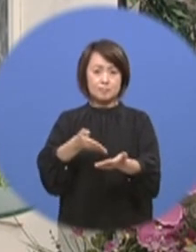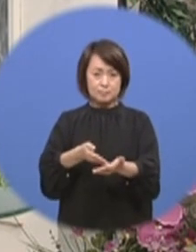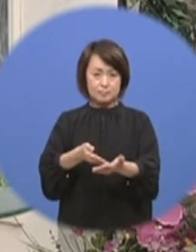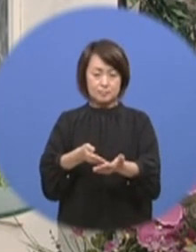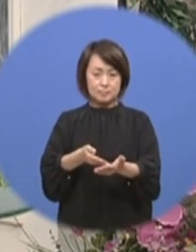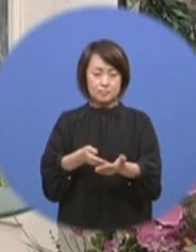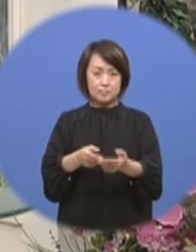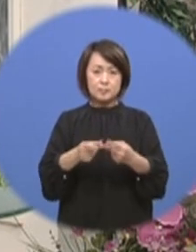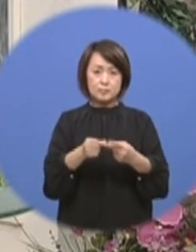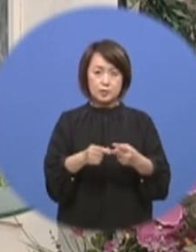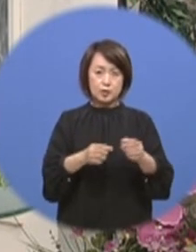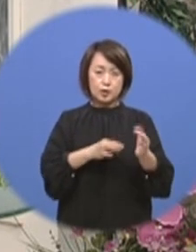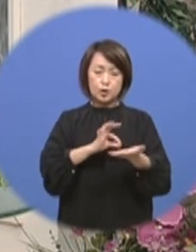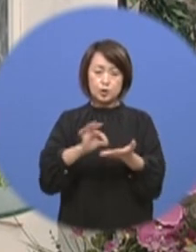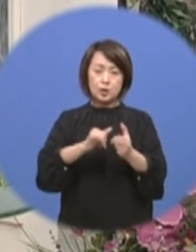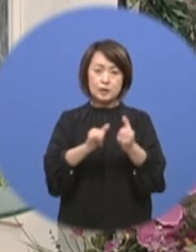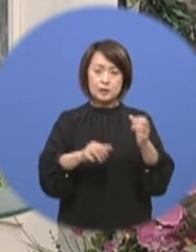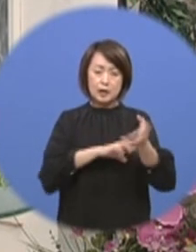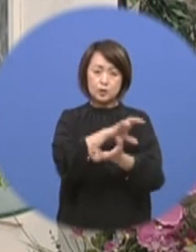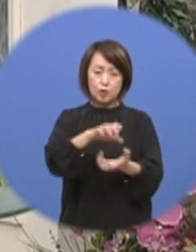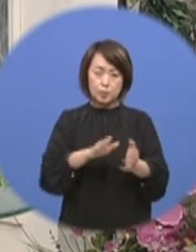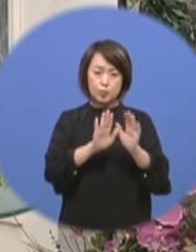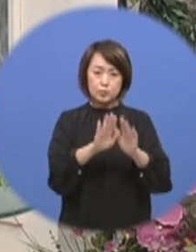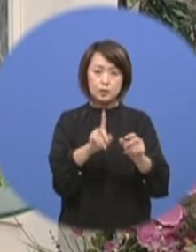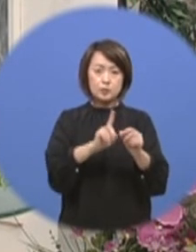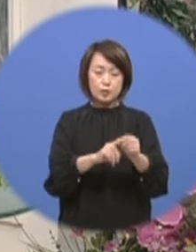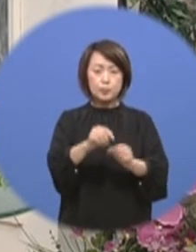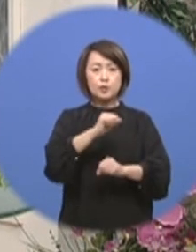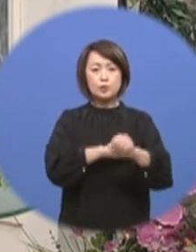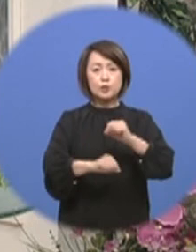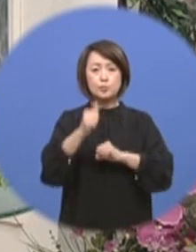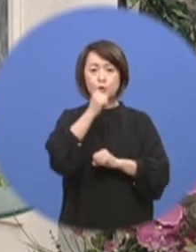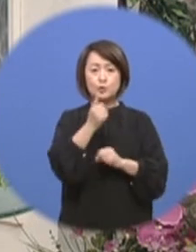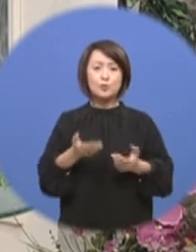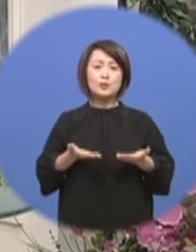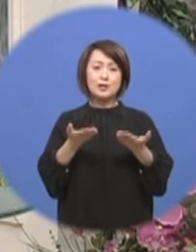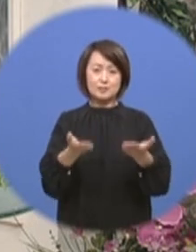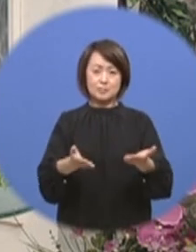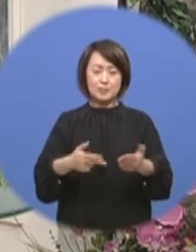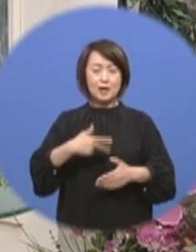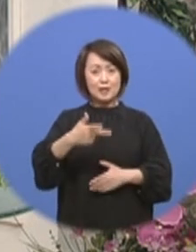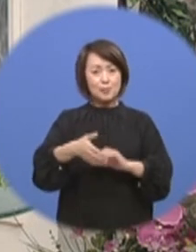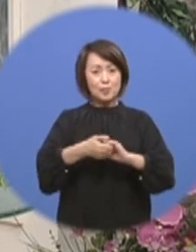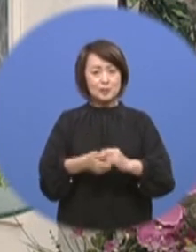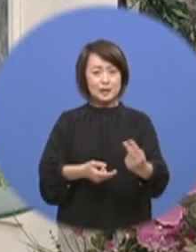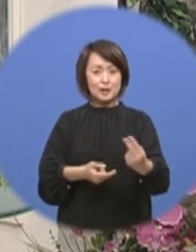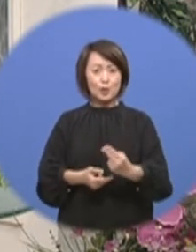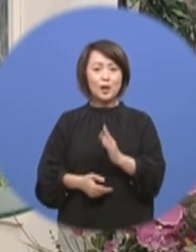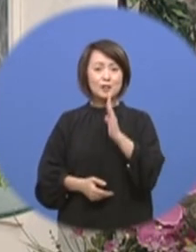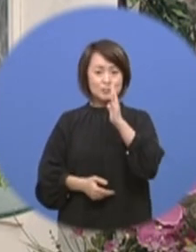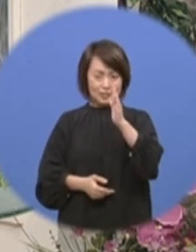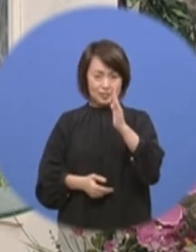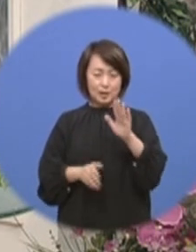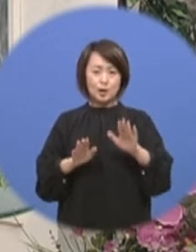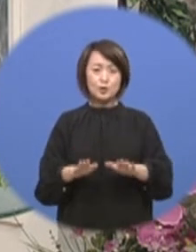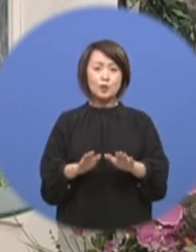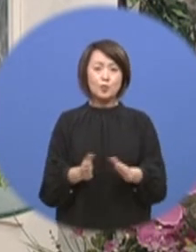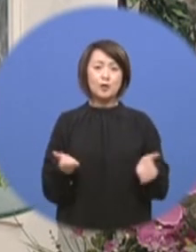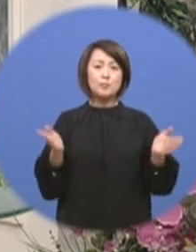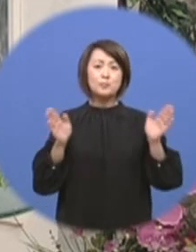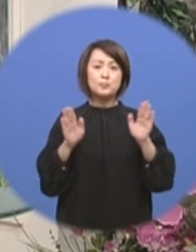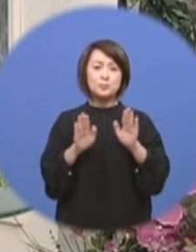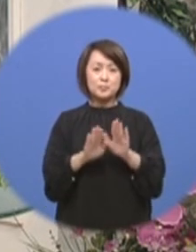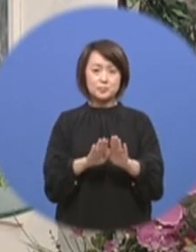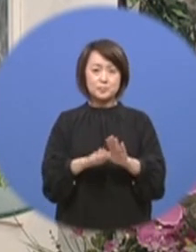消費者トラブルを防ぐための県の取り組みを紹介しますら衣装を是非ご覧くださいそれ今日はこの